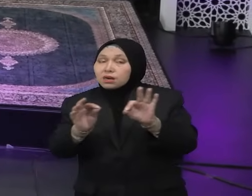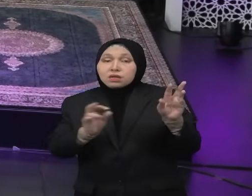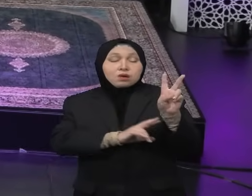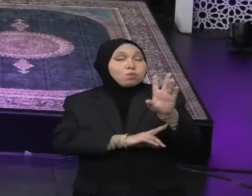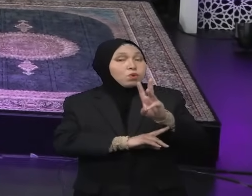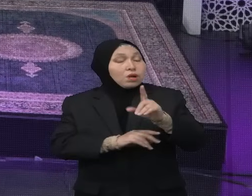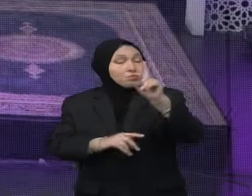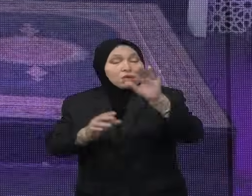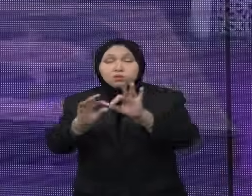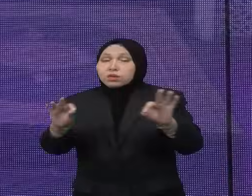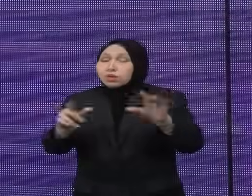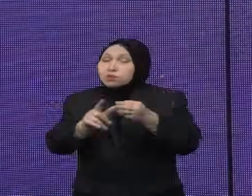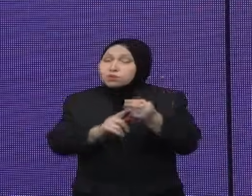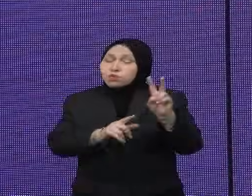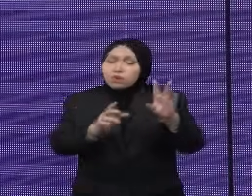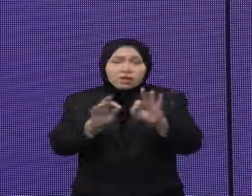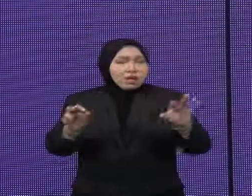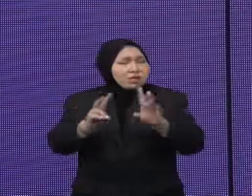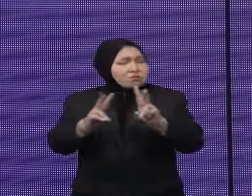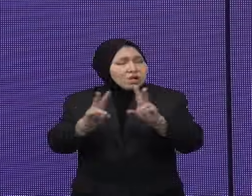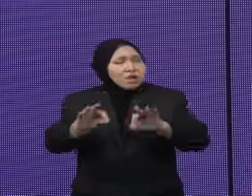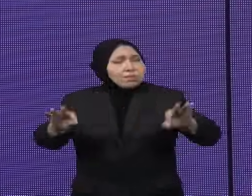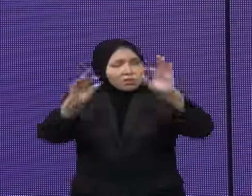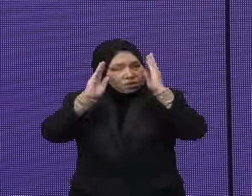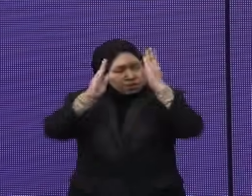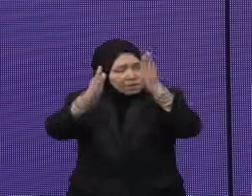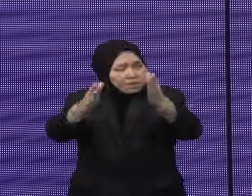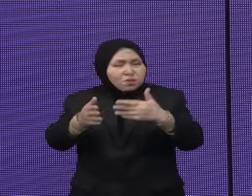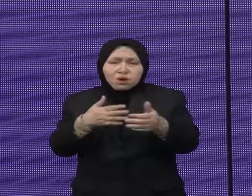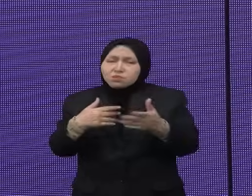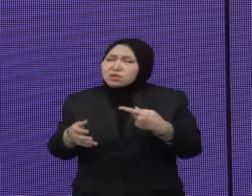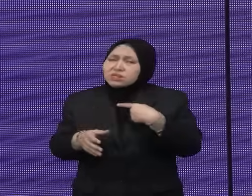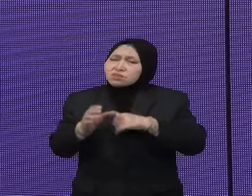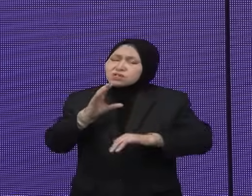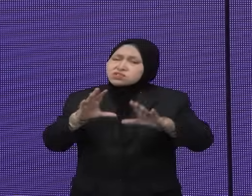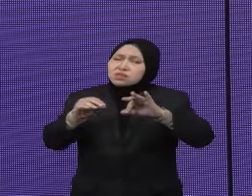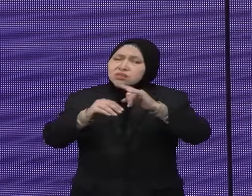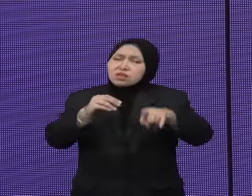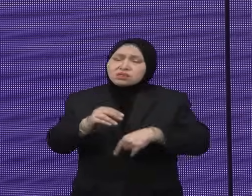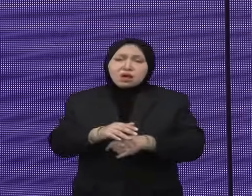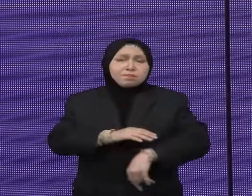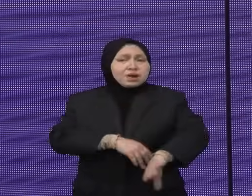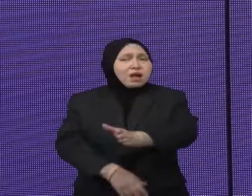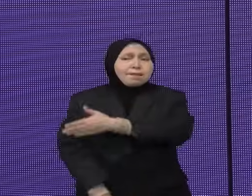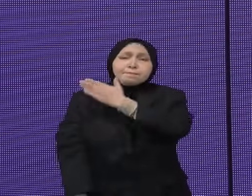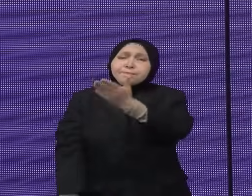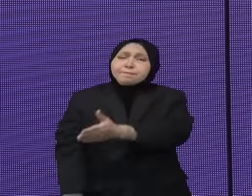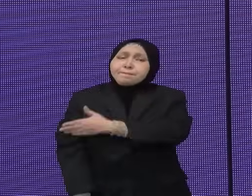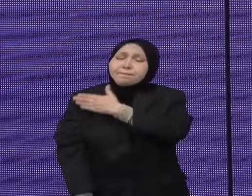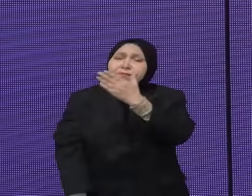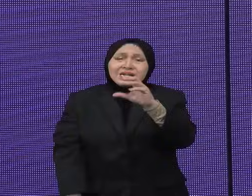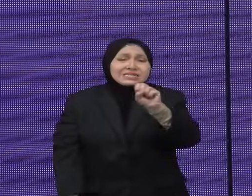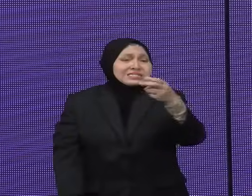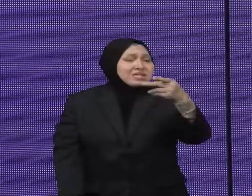Satu ayat ataupun dua ayat yang amat penting kita beri perhatian. Walaupun kita bercakap tentang perhambaan, hukum kepada hamba sahaya